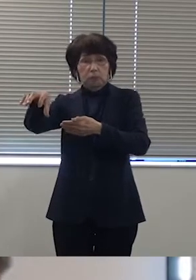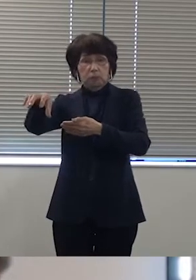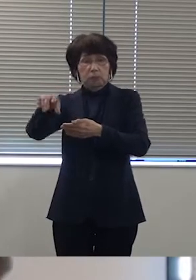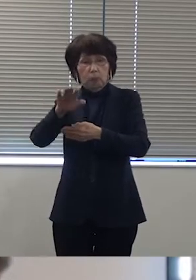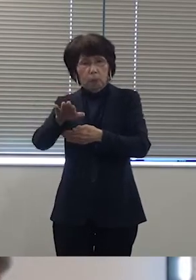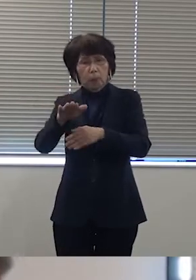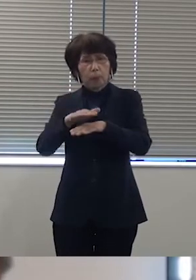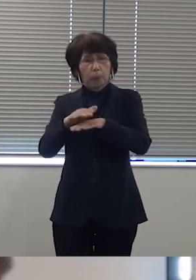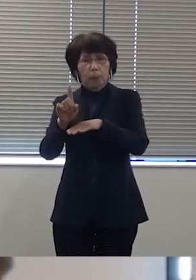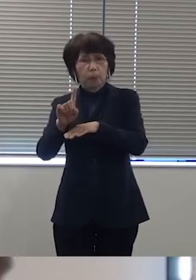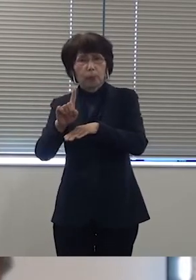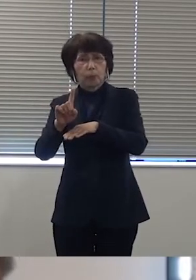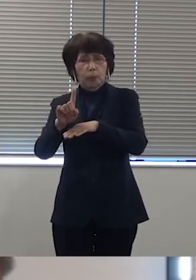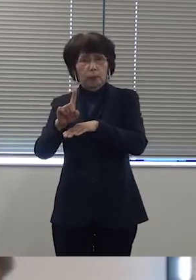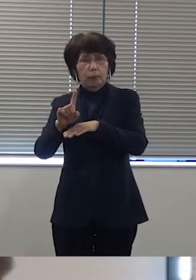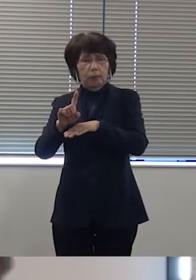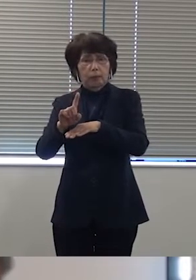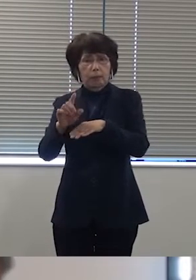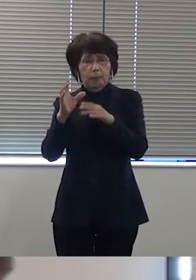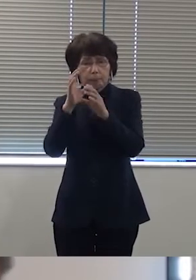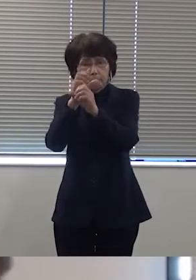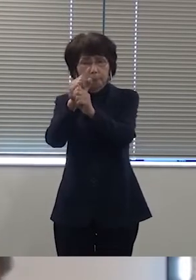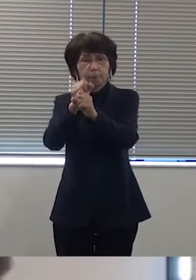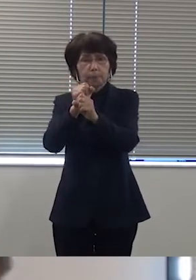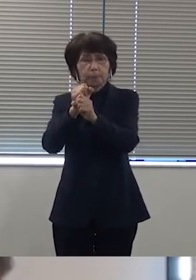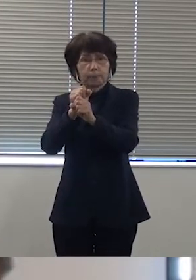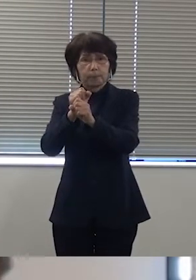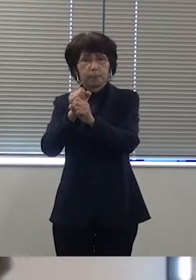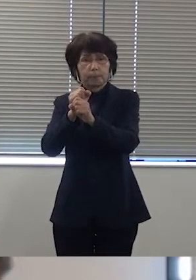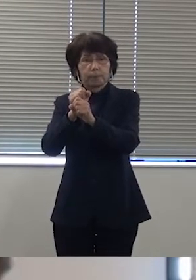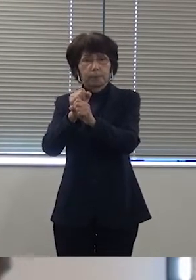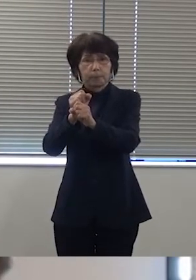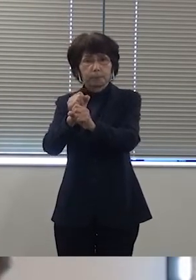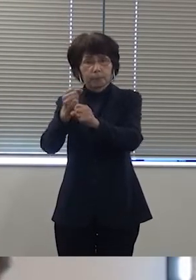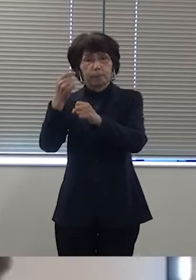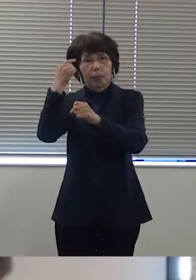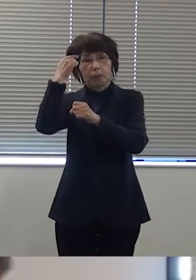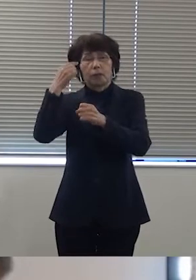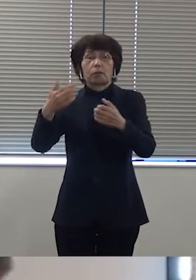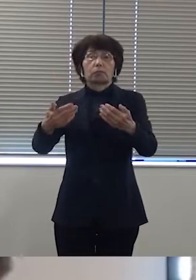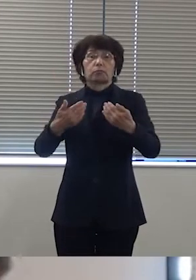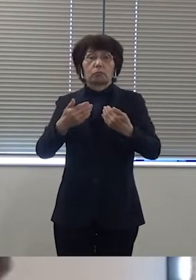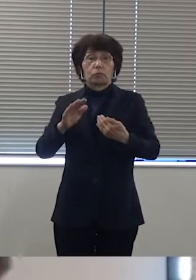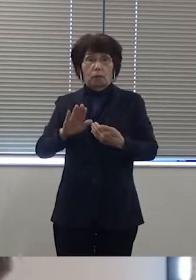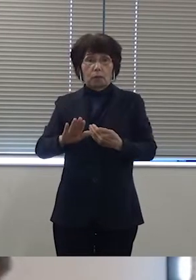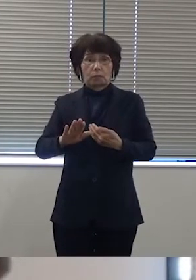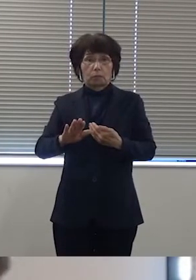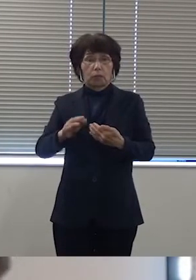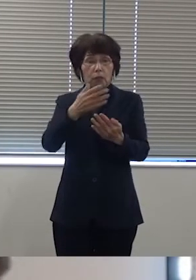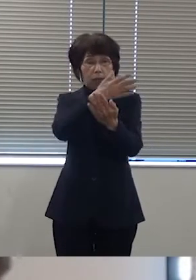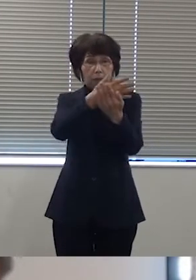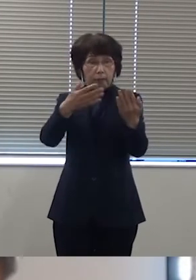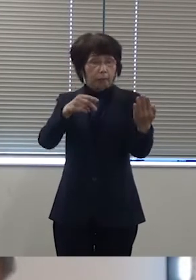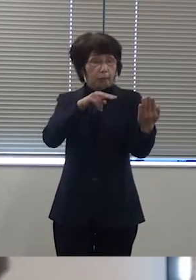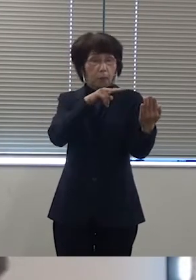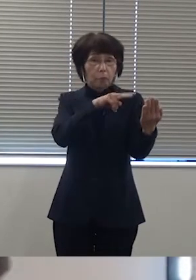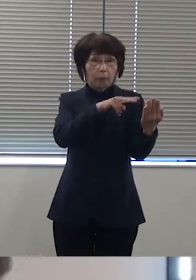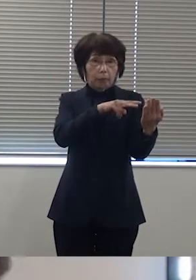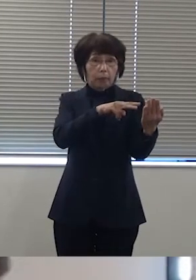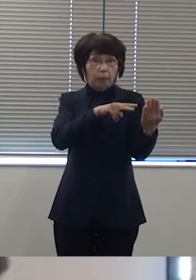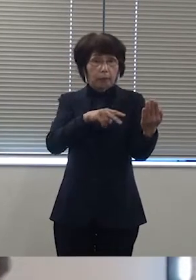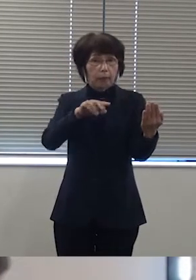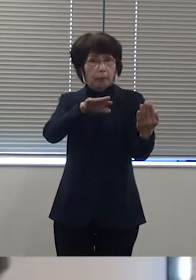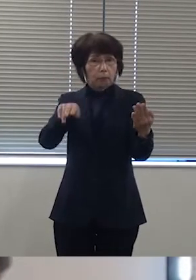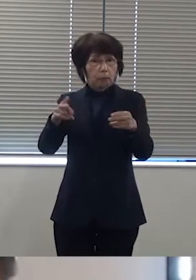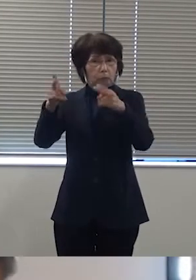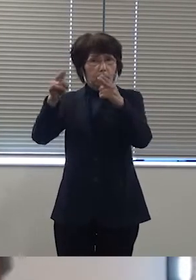といかんので、まあ、そういうデータを見ながら、あと有識者会の意見を引いて、意見をまあ我々としては取りまとめていき